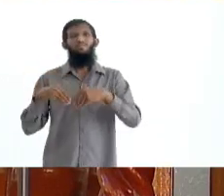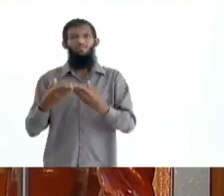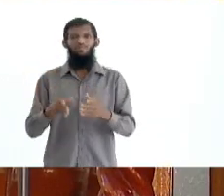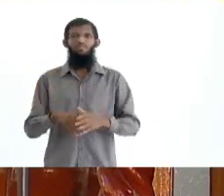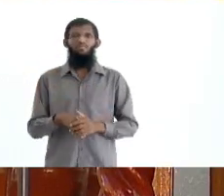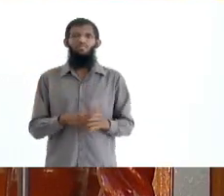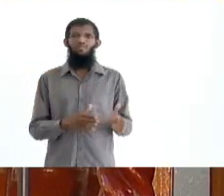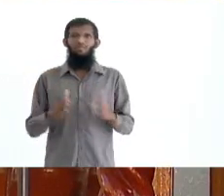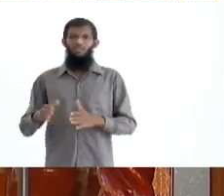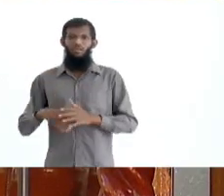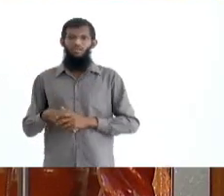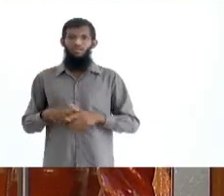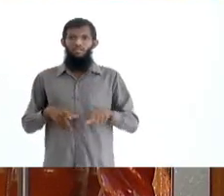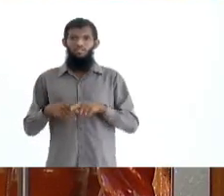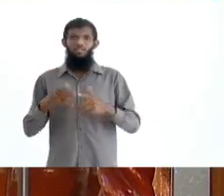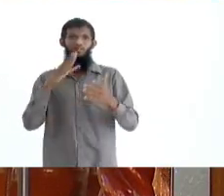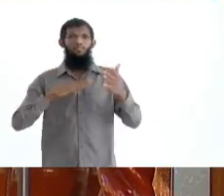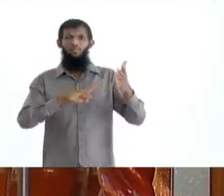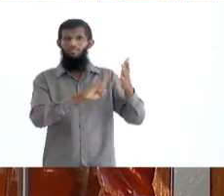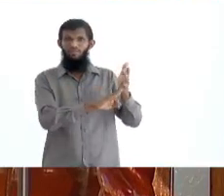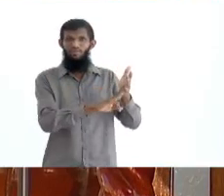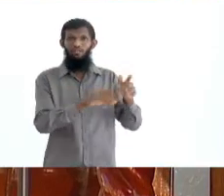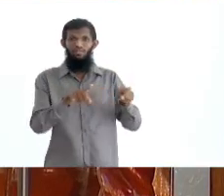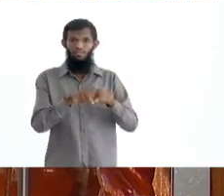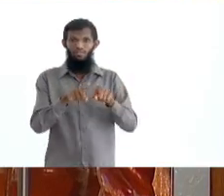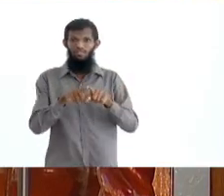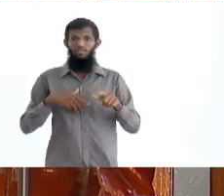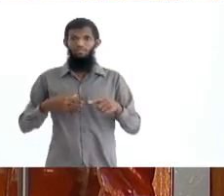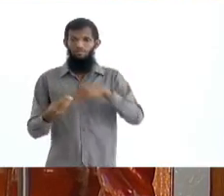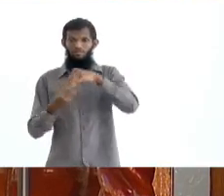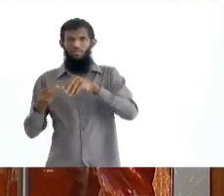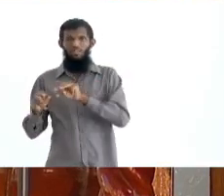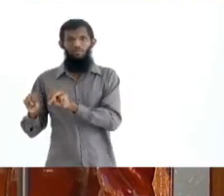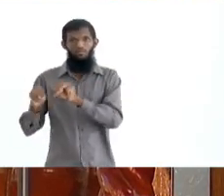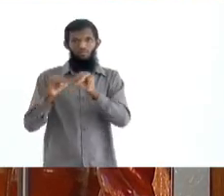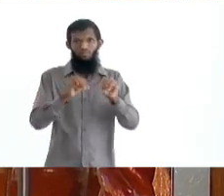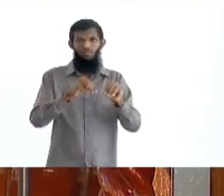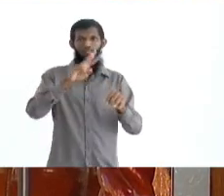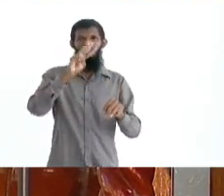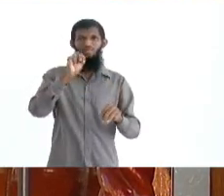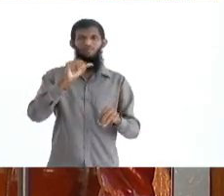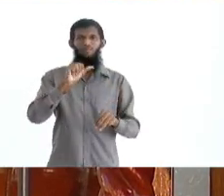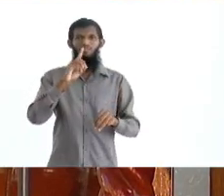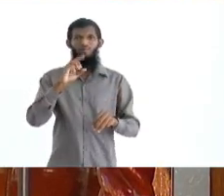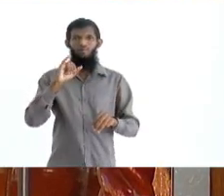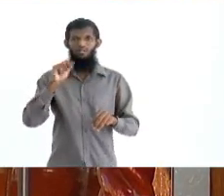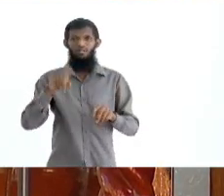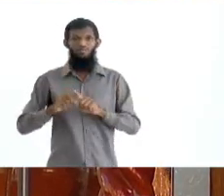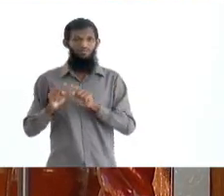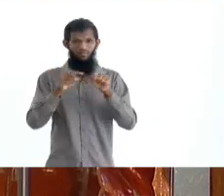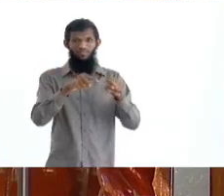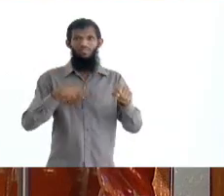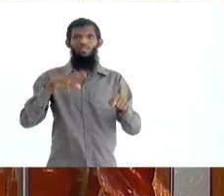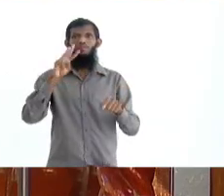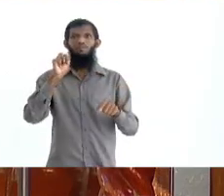hicra kureviru. Mus'ab bin Umeyr ge masakke puluge savabun Medina'ga uti İslam din